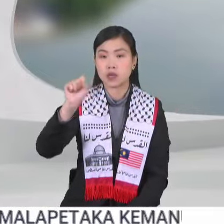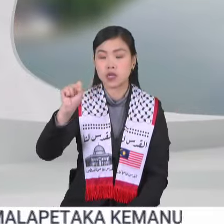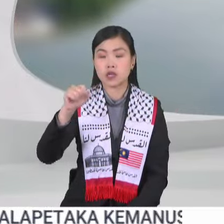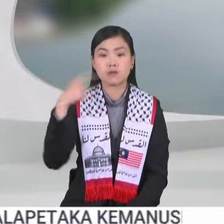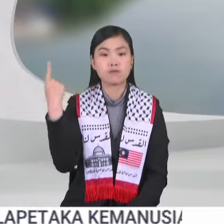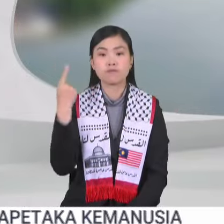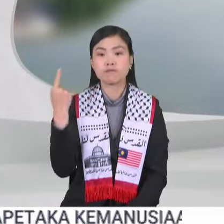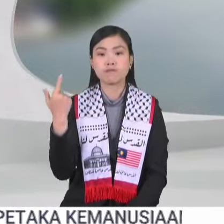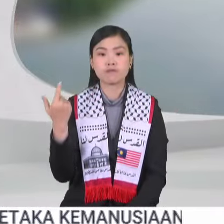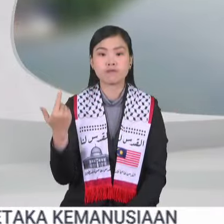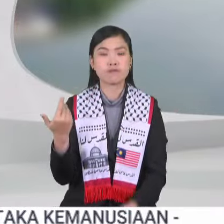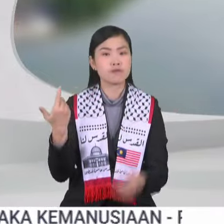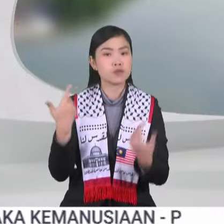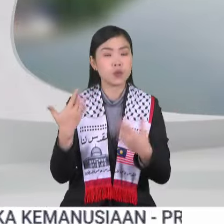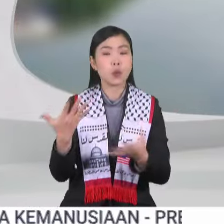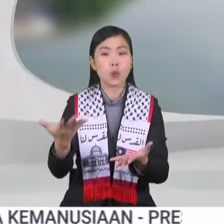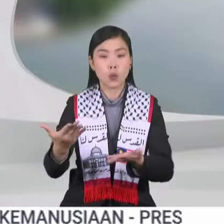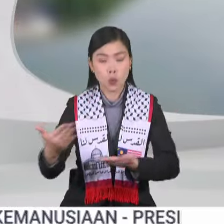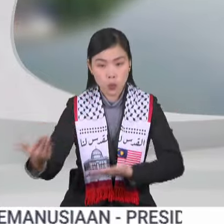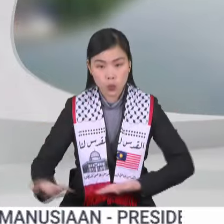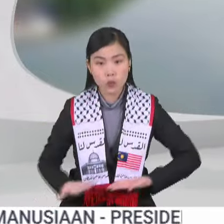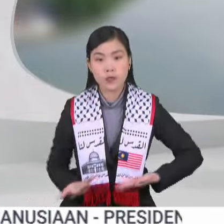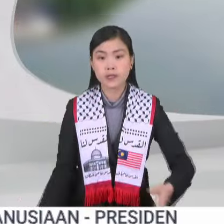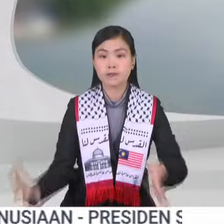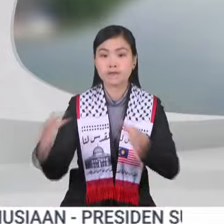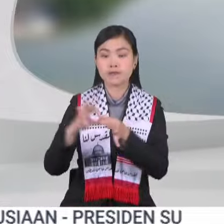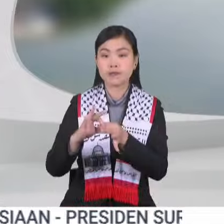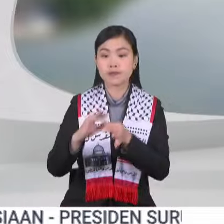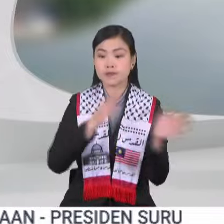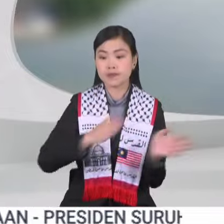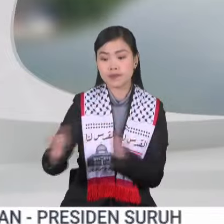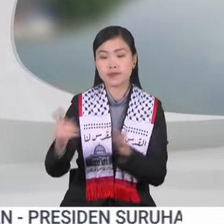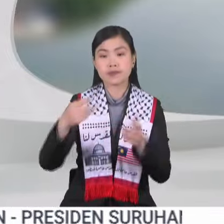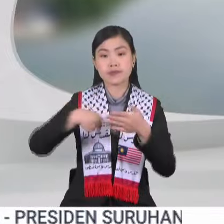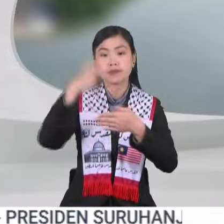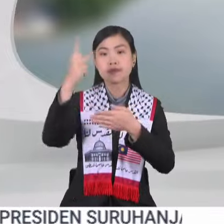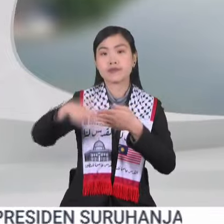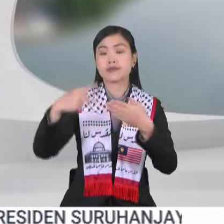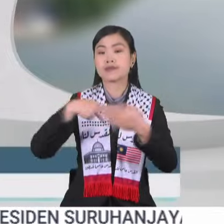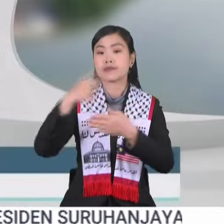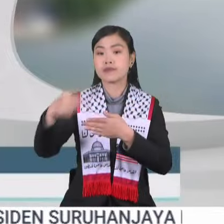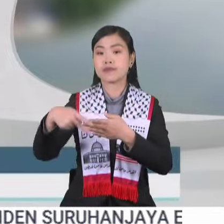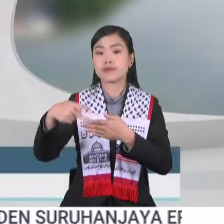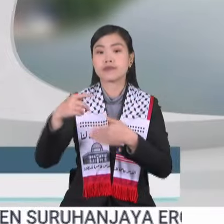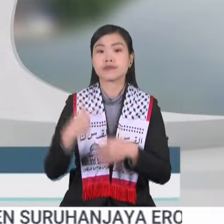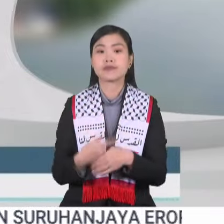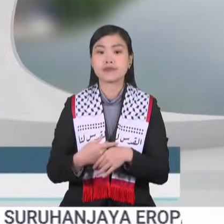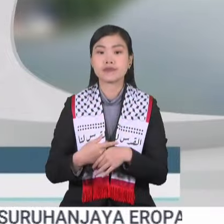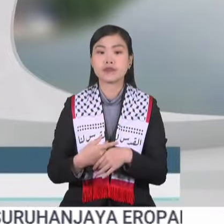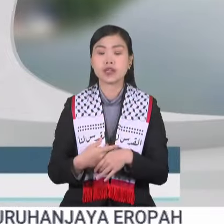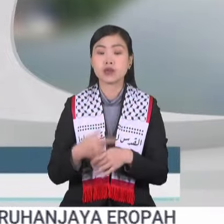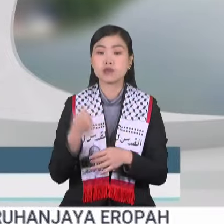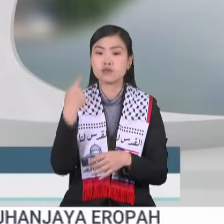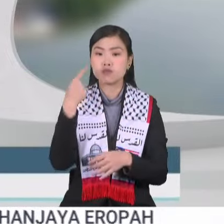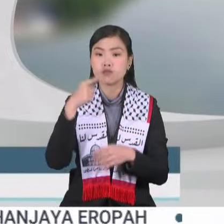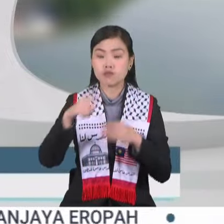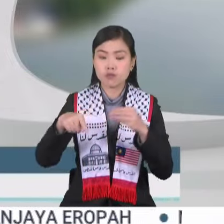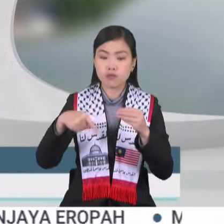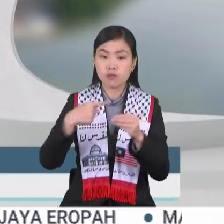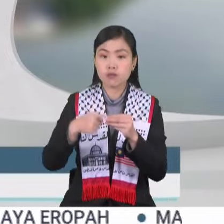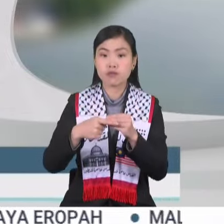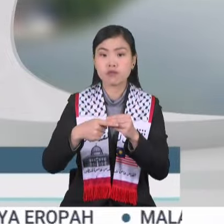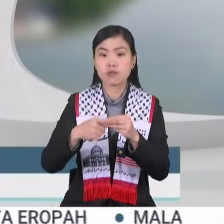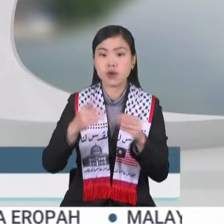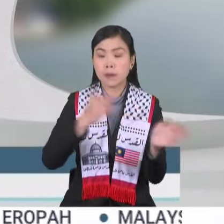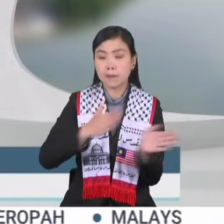pengamal media menerusi pelaksanaan pelbagai aktiviti ini termasuklah memberi Liputan mengenai segala perancangan